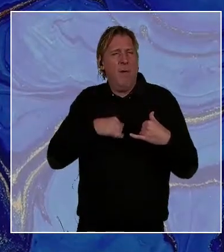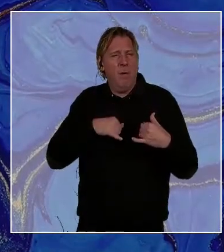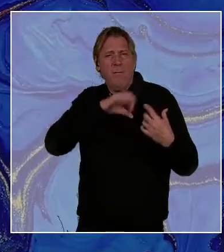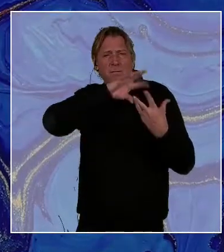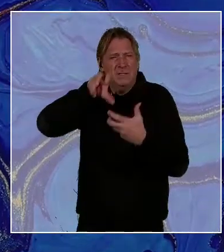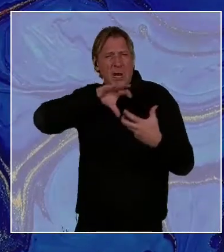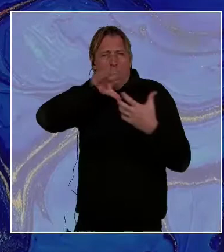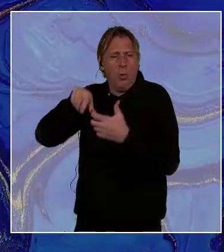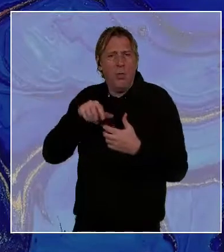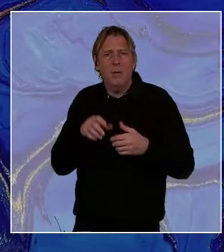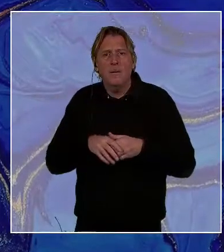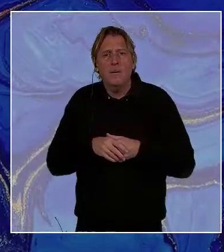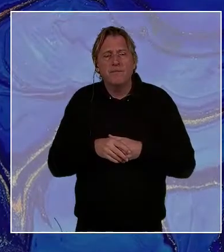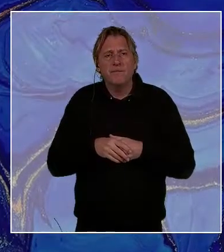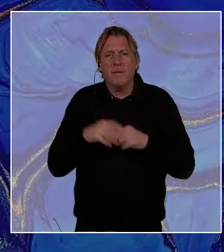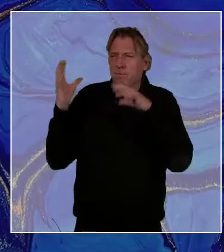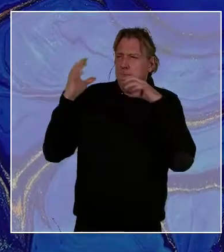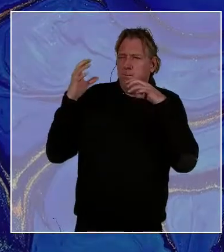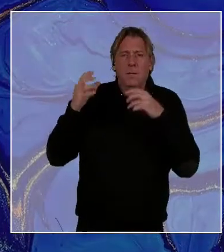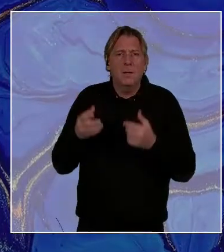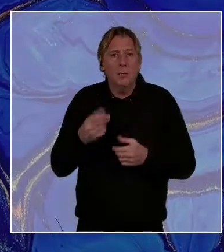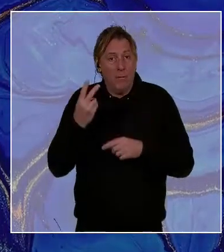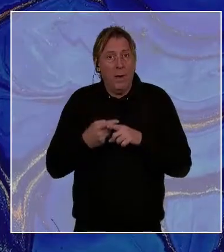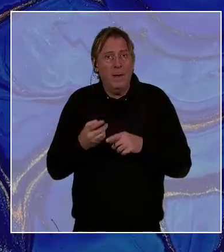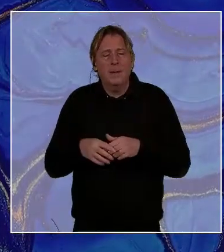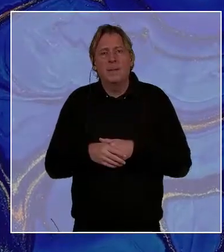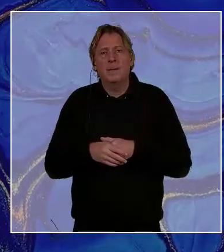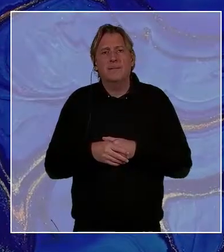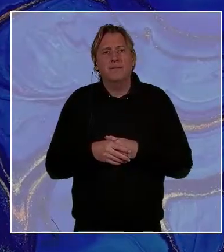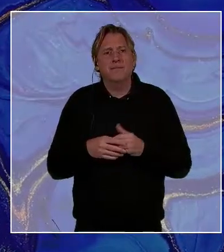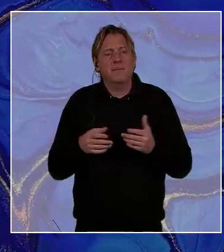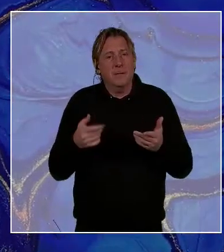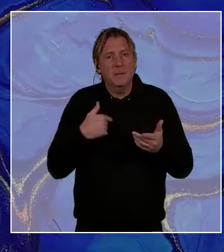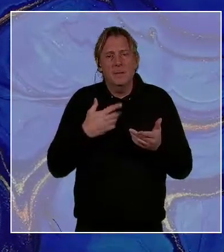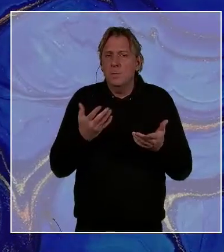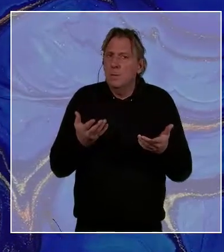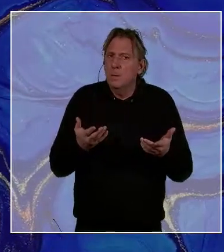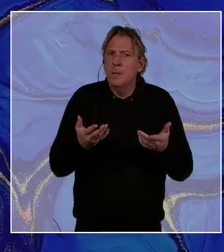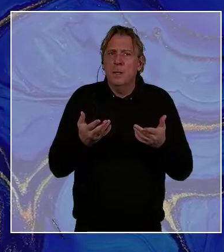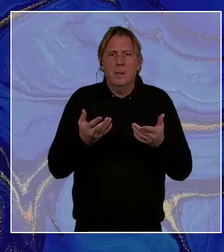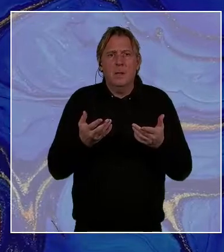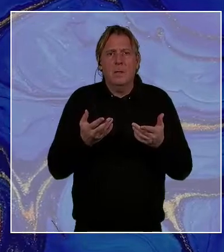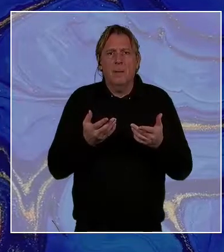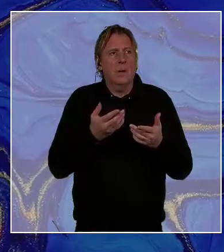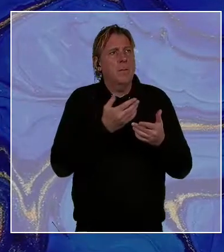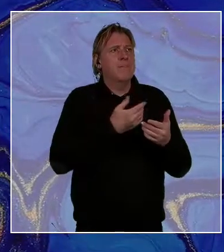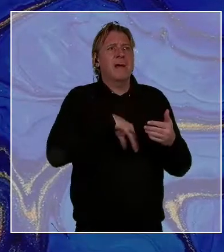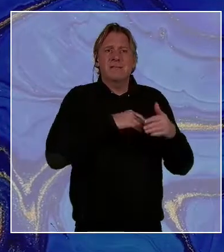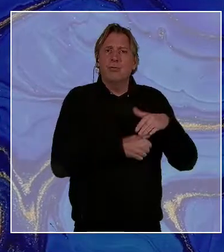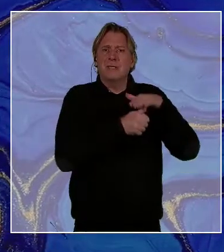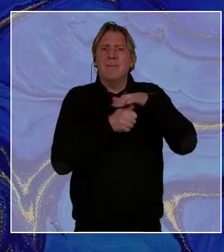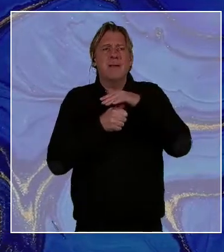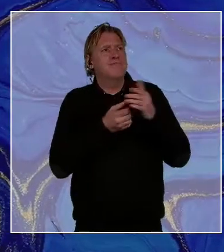Donc, nous avons travaillé afin de sensibiliser nos pairs à la situation, mais également